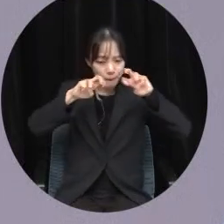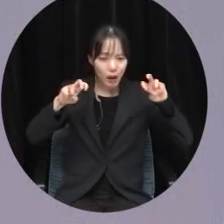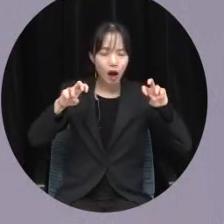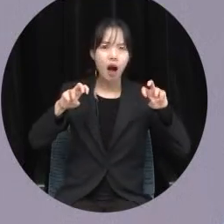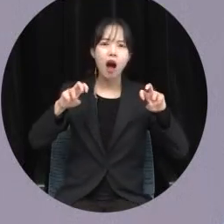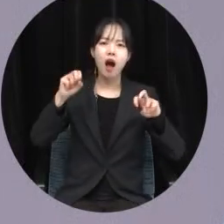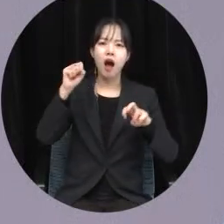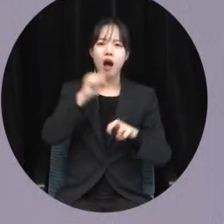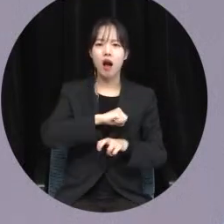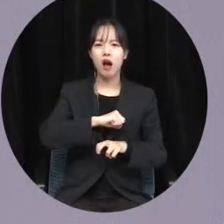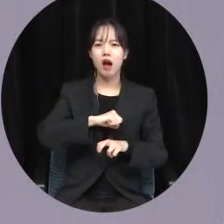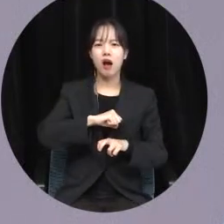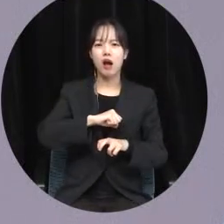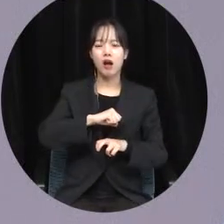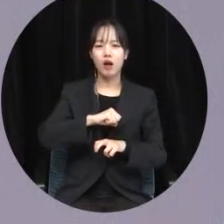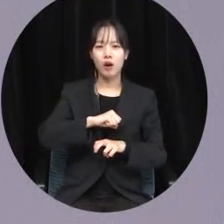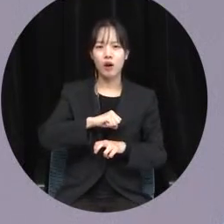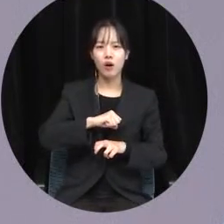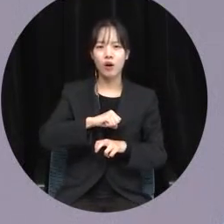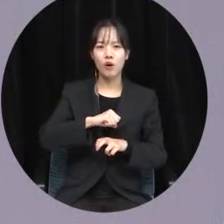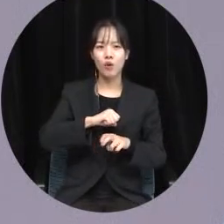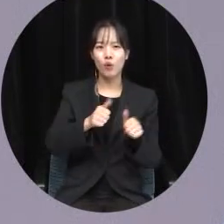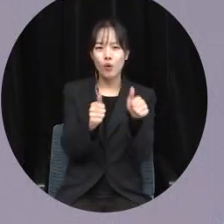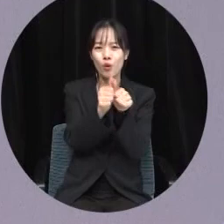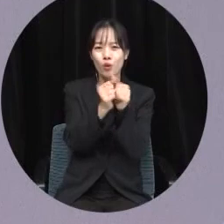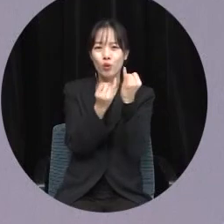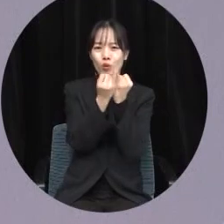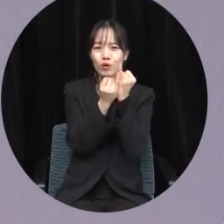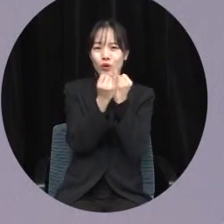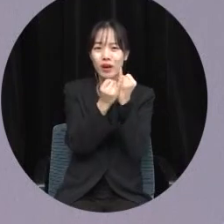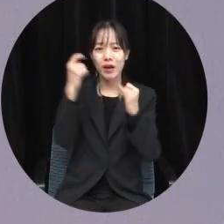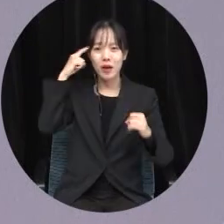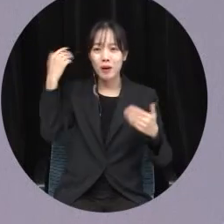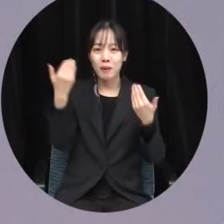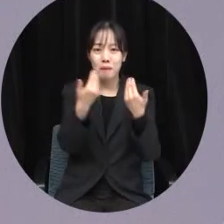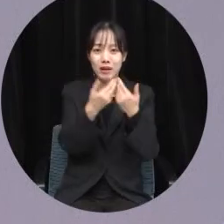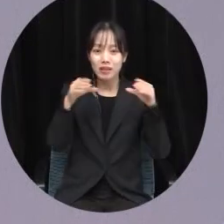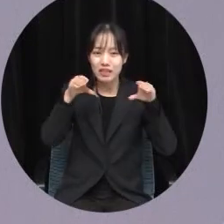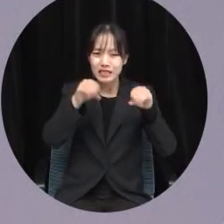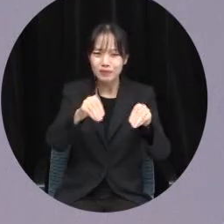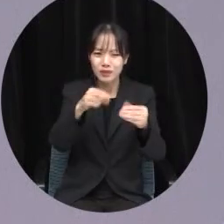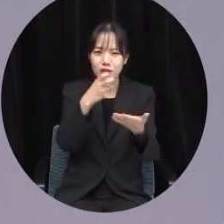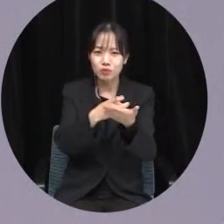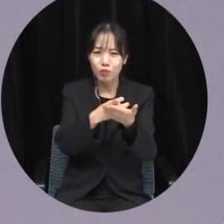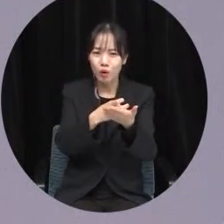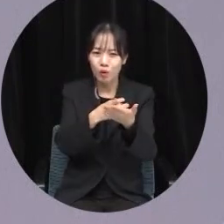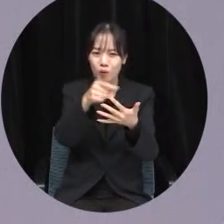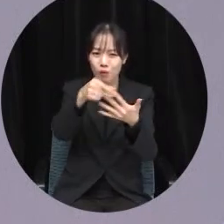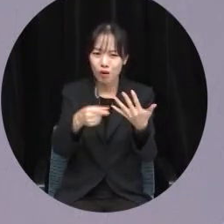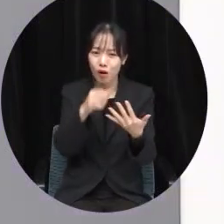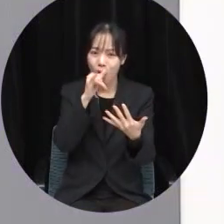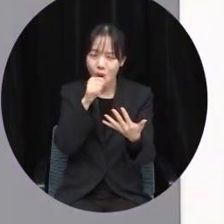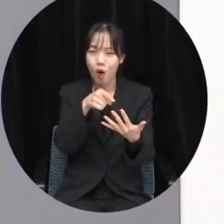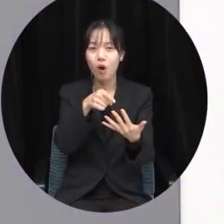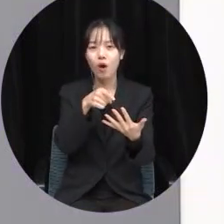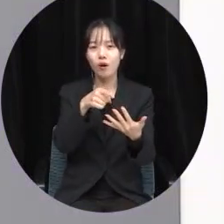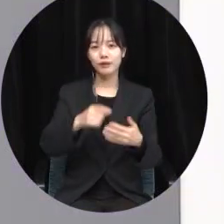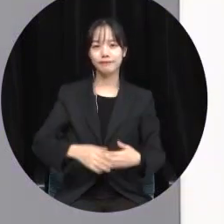등에 대한 반대 자체를 이 금지하도록 하는 이런 독소 조항이 있기 때문입니다.